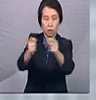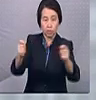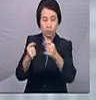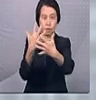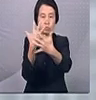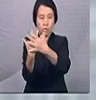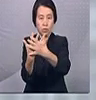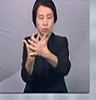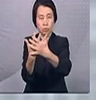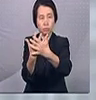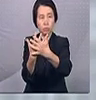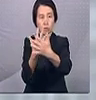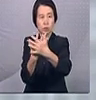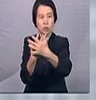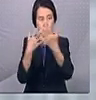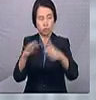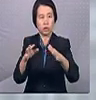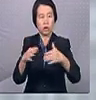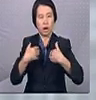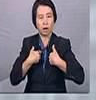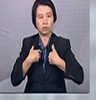kita telah kita ada